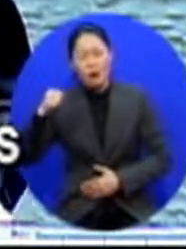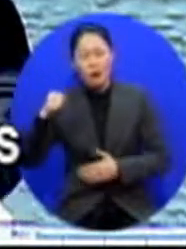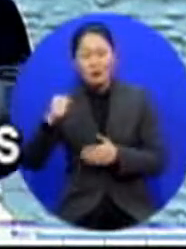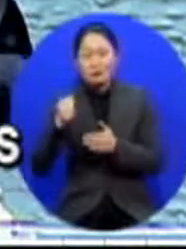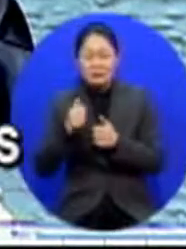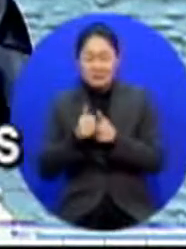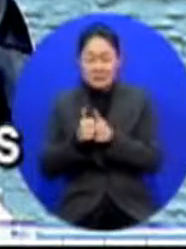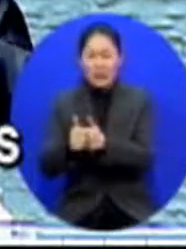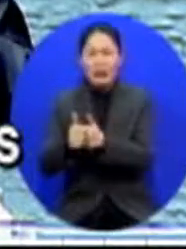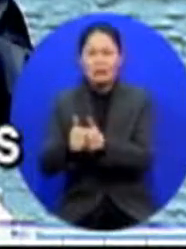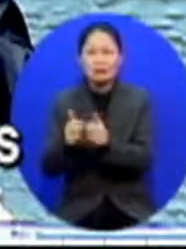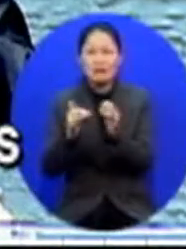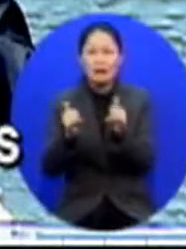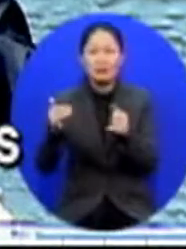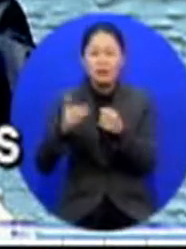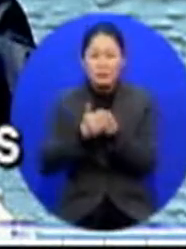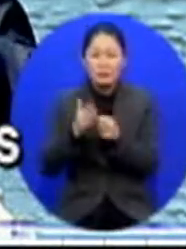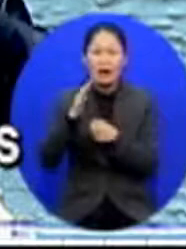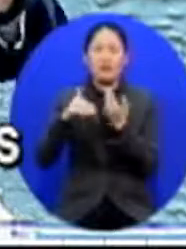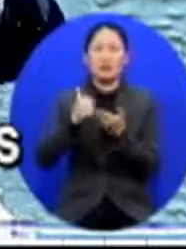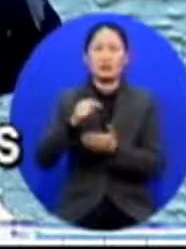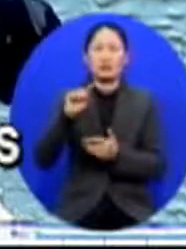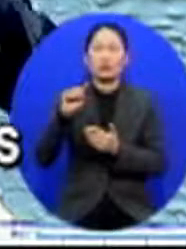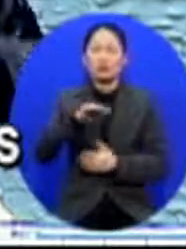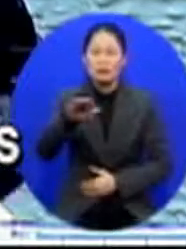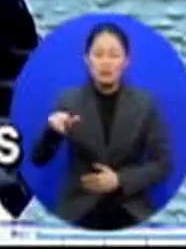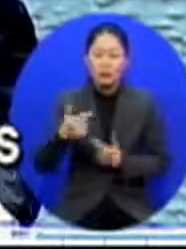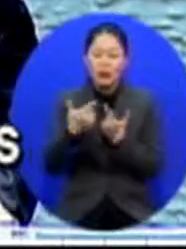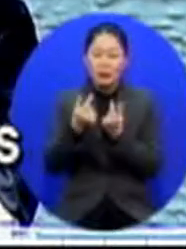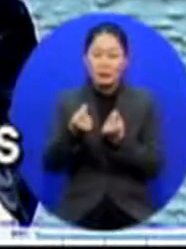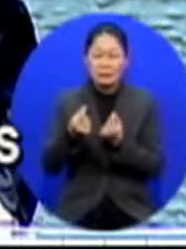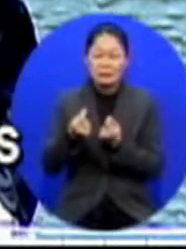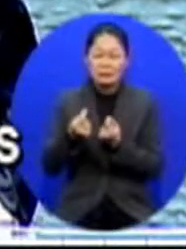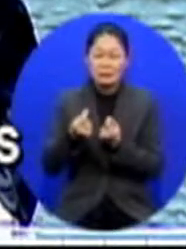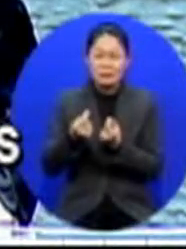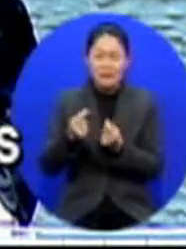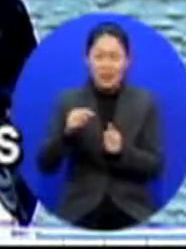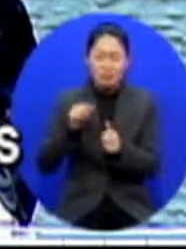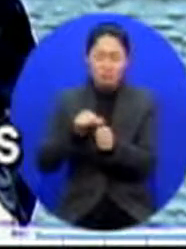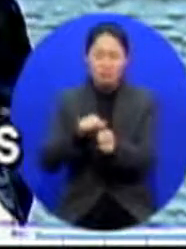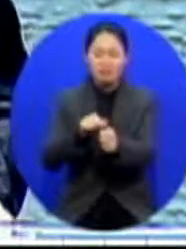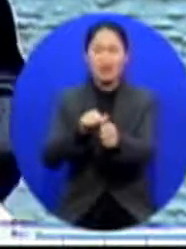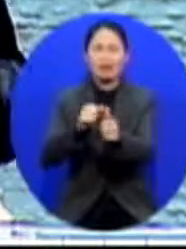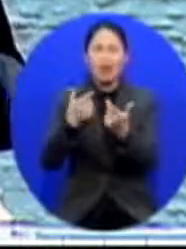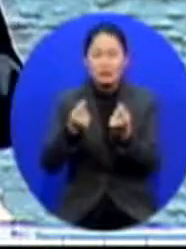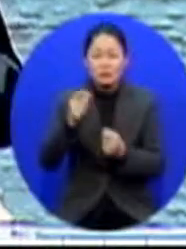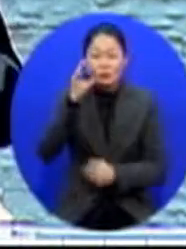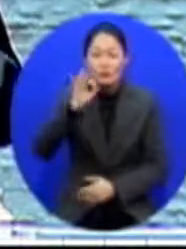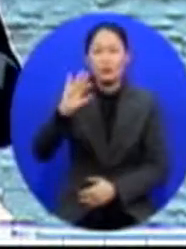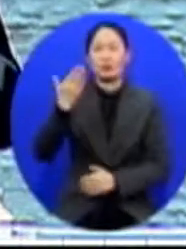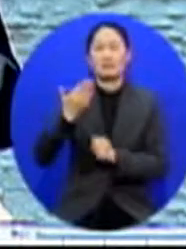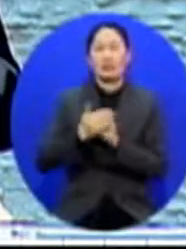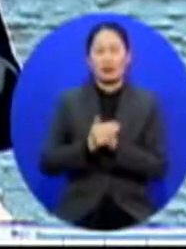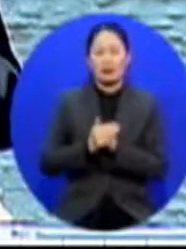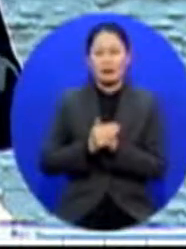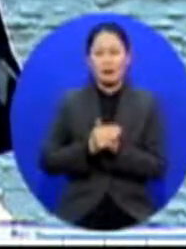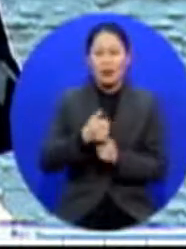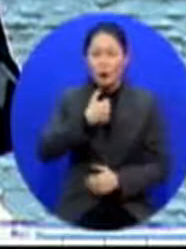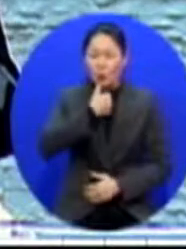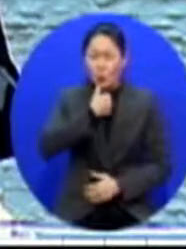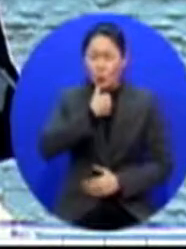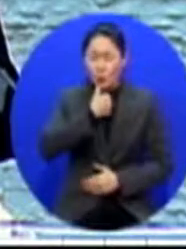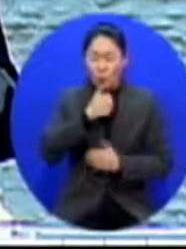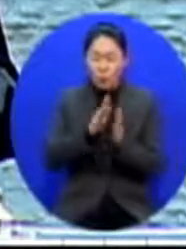하나님께서 우리를 그렇게 뭐라 하시는 것처럼 보이는 겁니다 로마서 8장